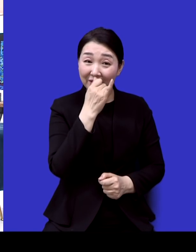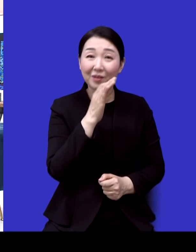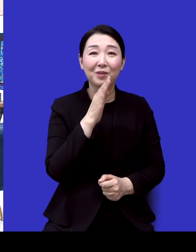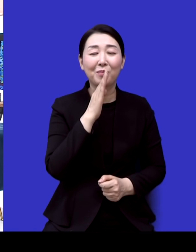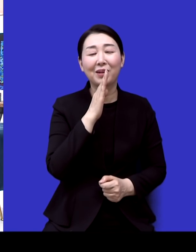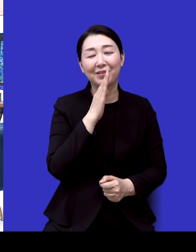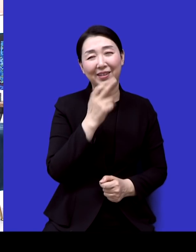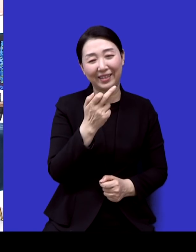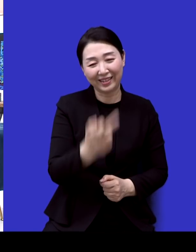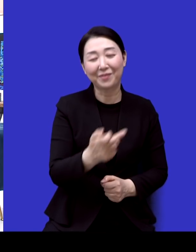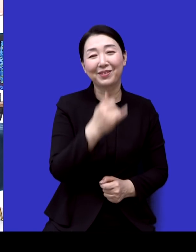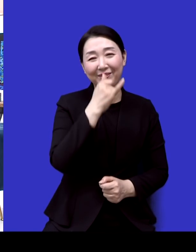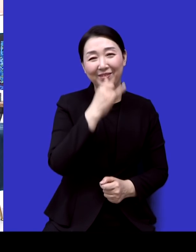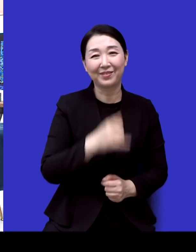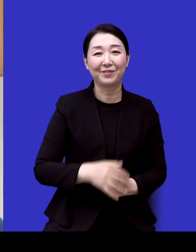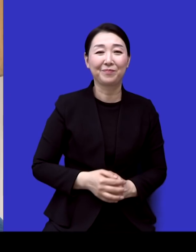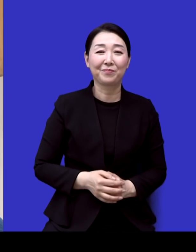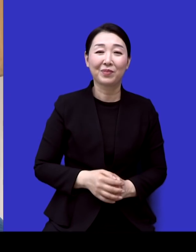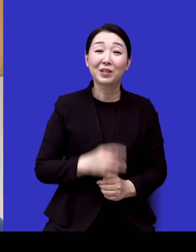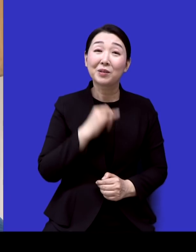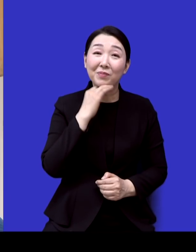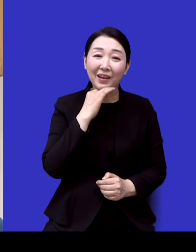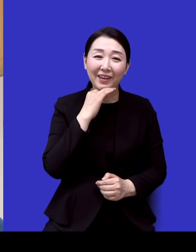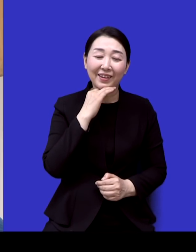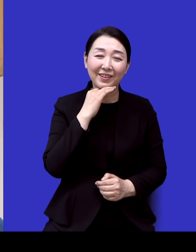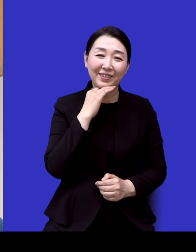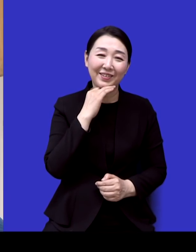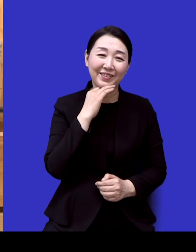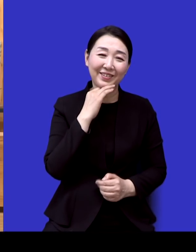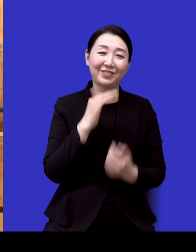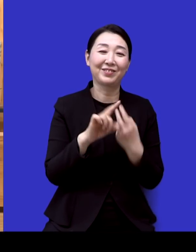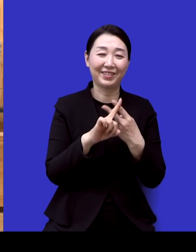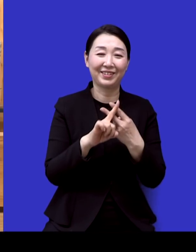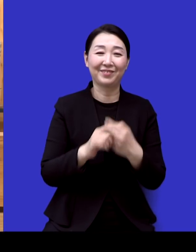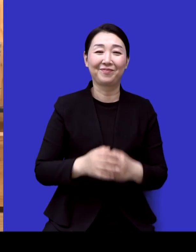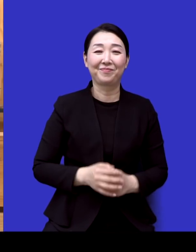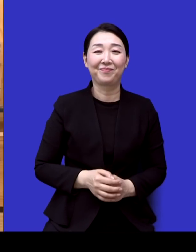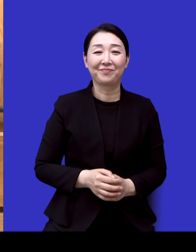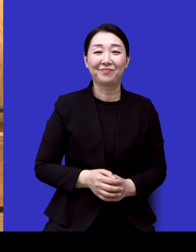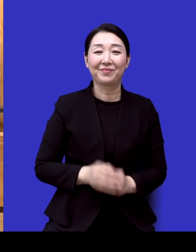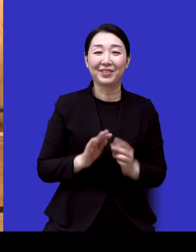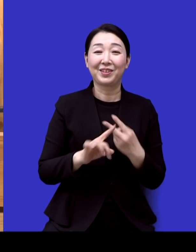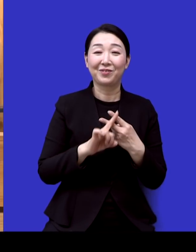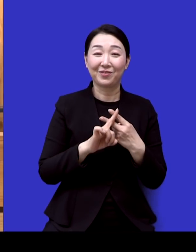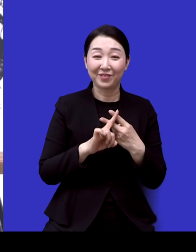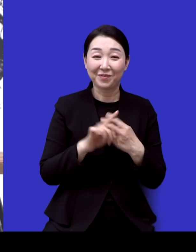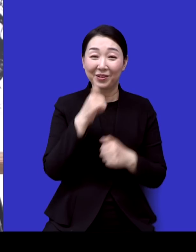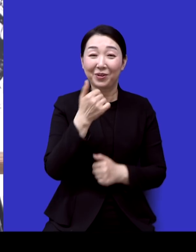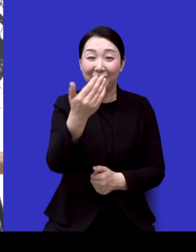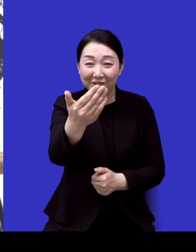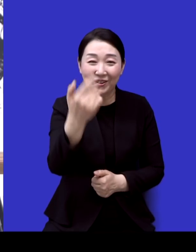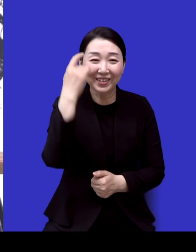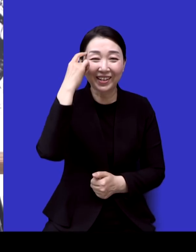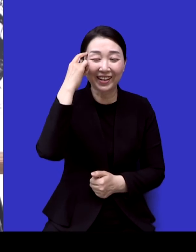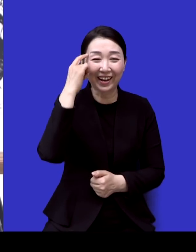늦둥이 남동생이 몇 살이에요? 중학교 1학년인데 지금 중학생이 난 또 소개해주고 그랬더니